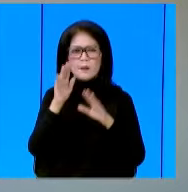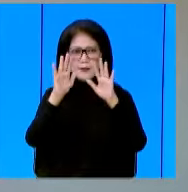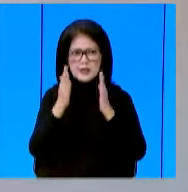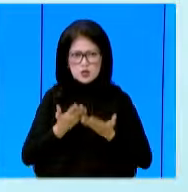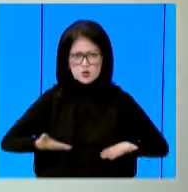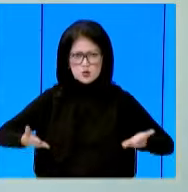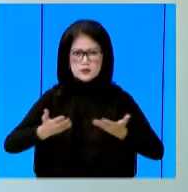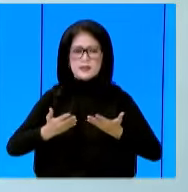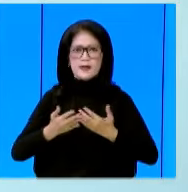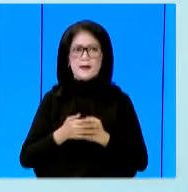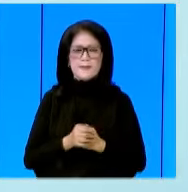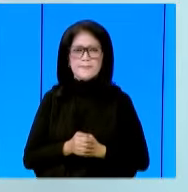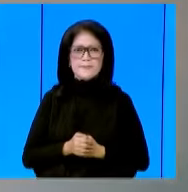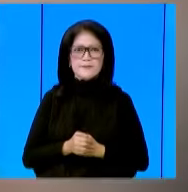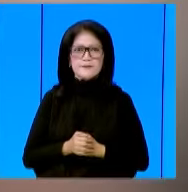sosial.